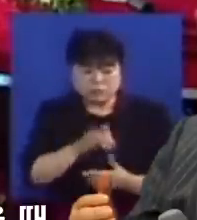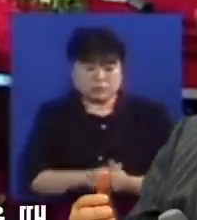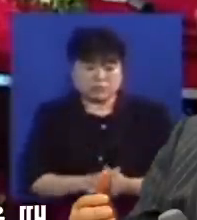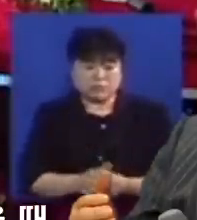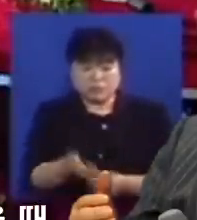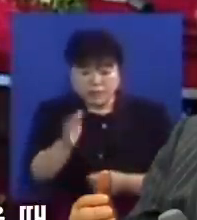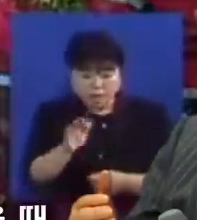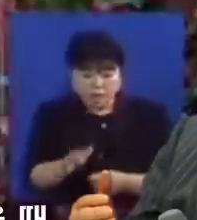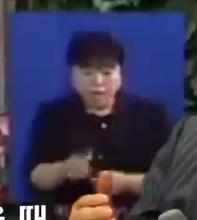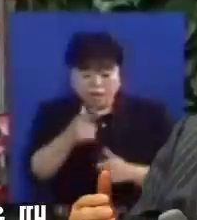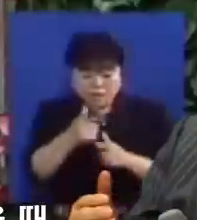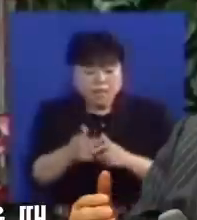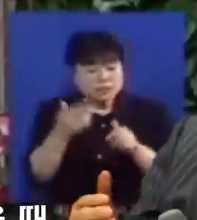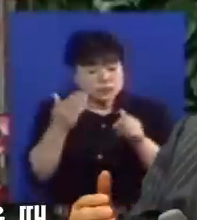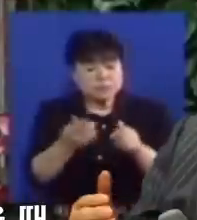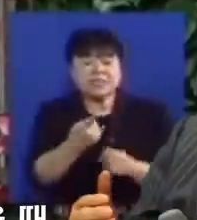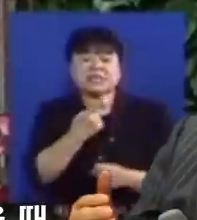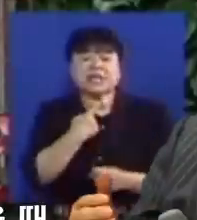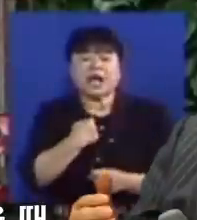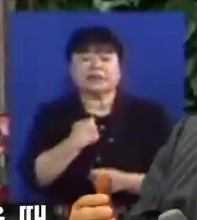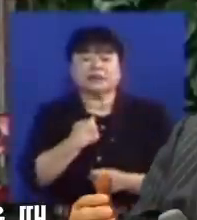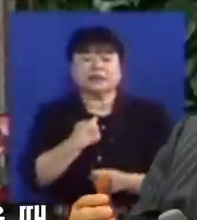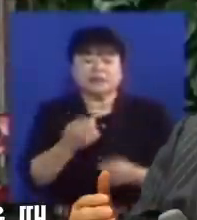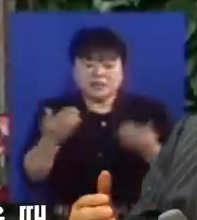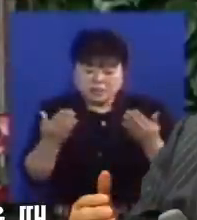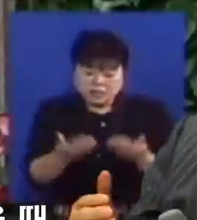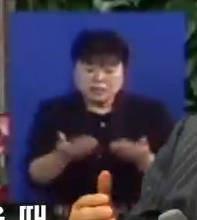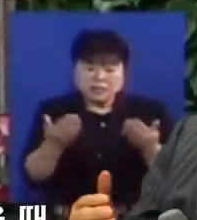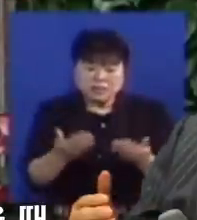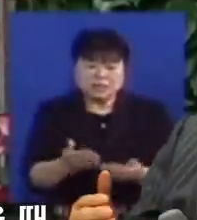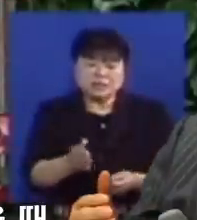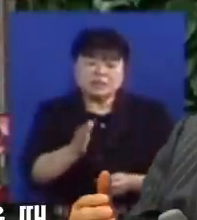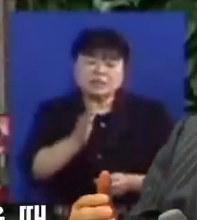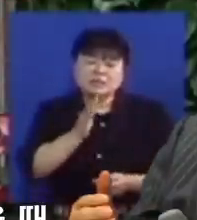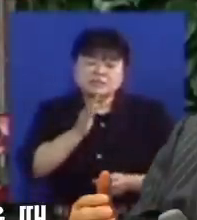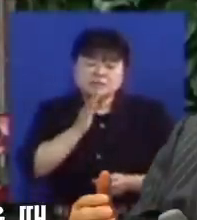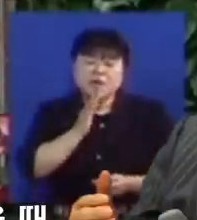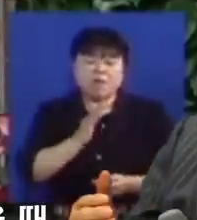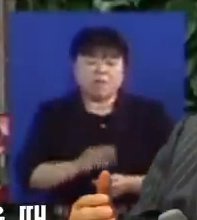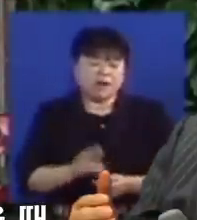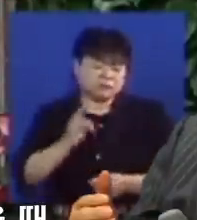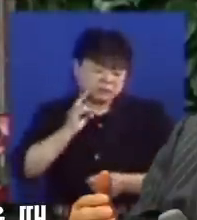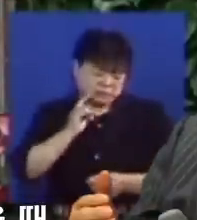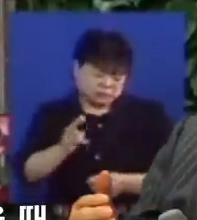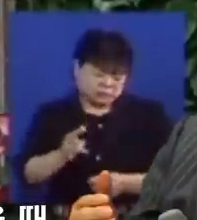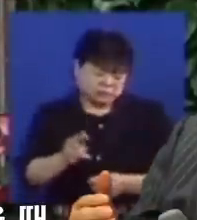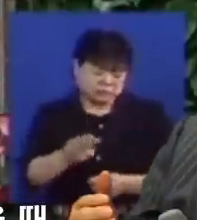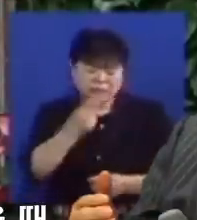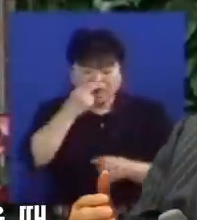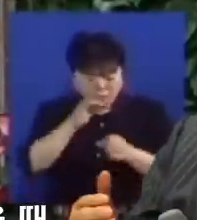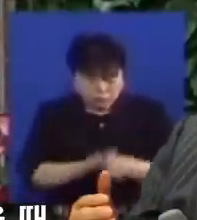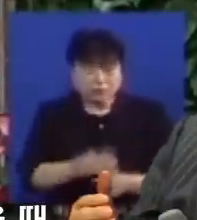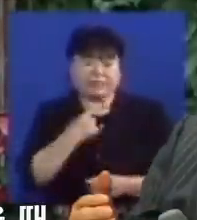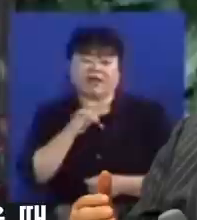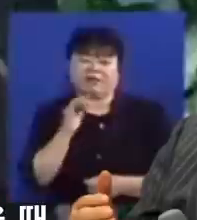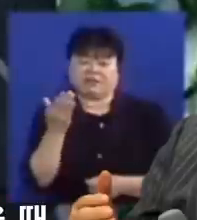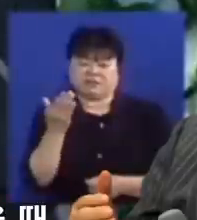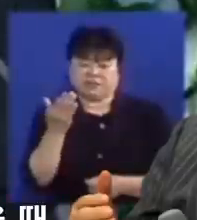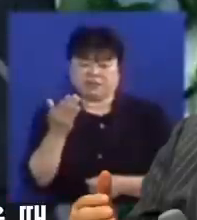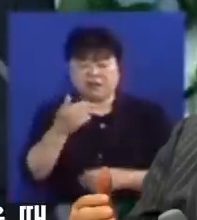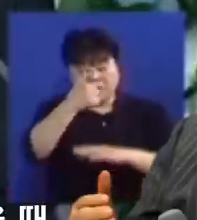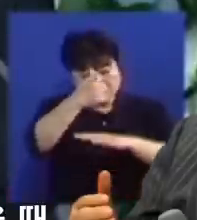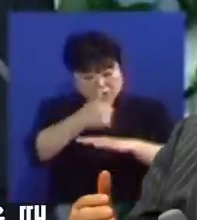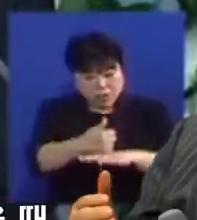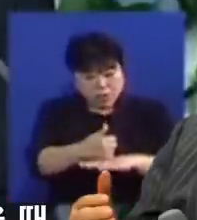했는데 예수님의 당한 이 사건은 생각할 수 없이 억울한 일이 아니겠습니까? 그런데